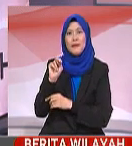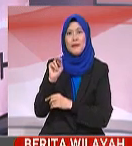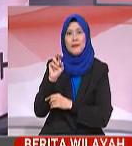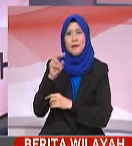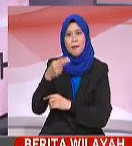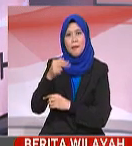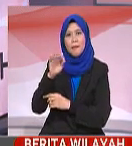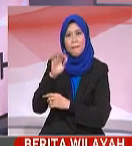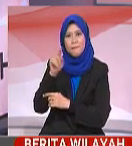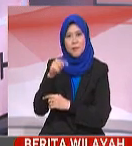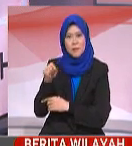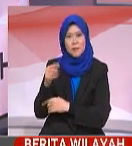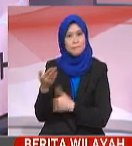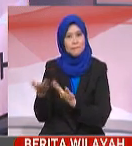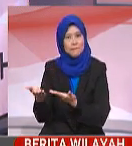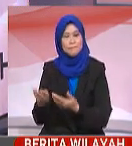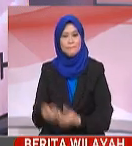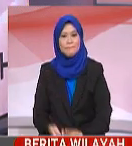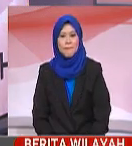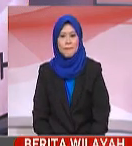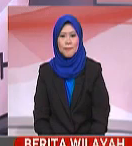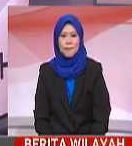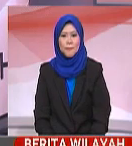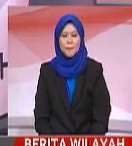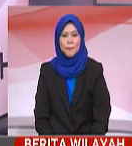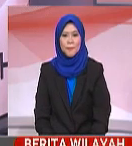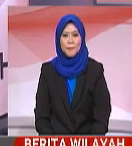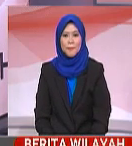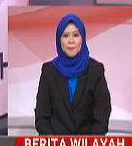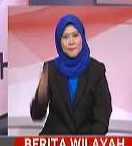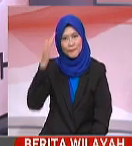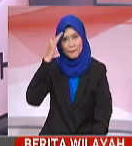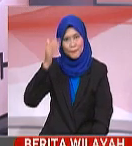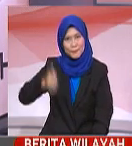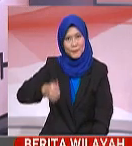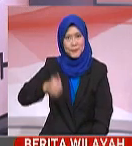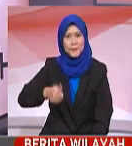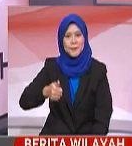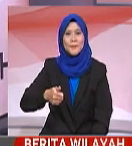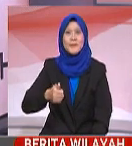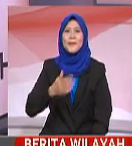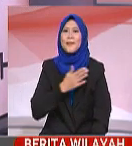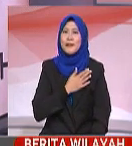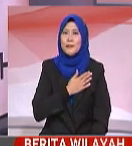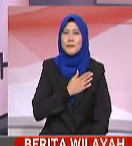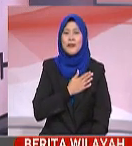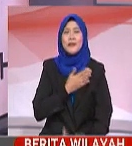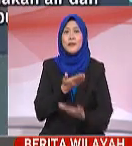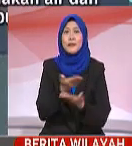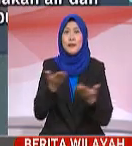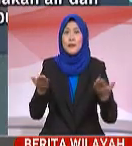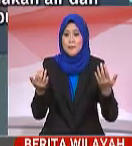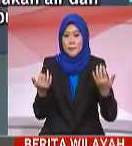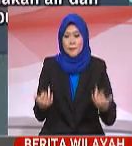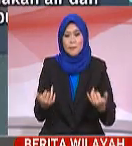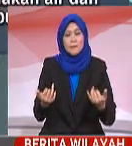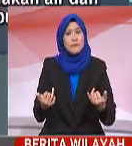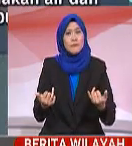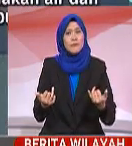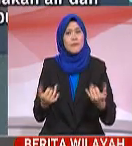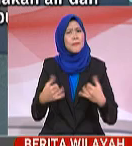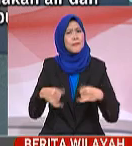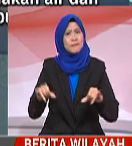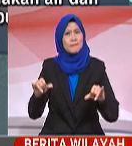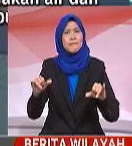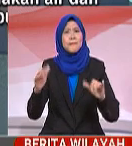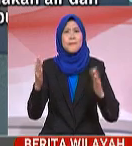Husin. Silakan, Hafiz. Bella, assalamualaikum dan salam sejahtera. Di saat ini, negara kita